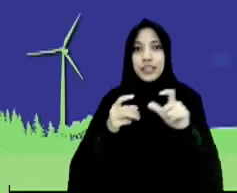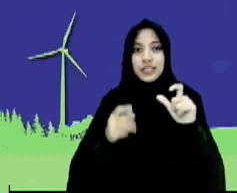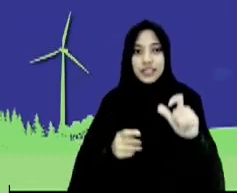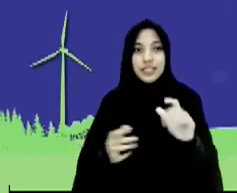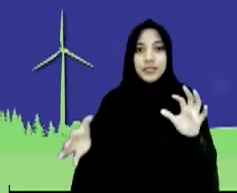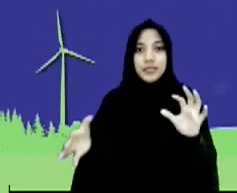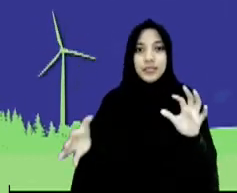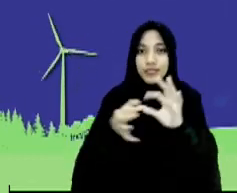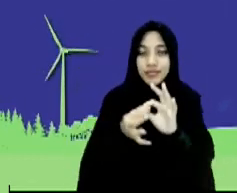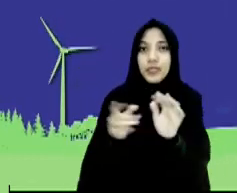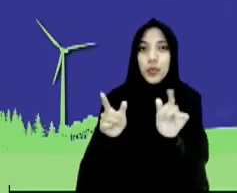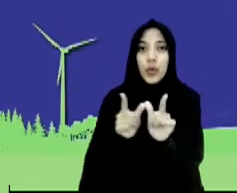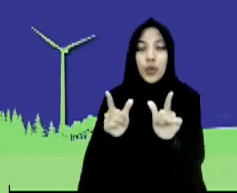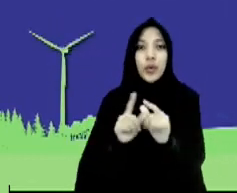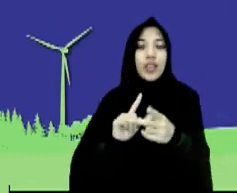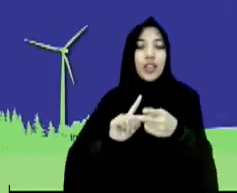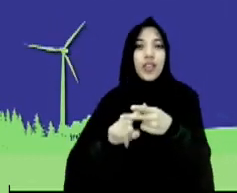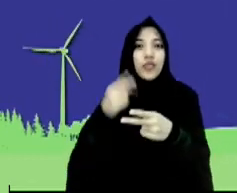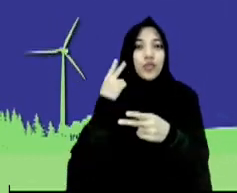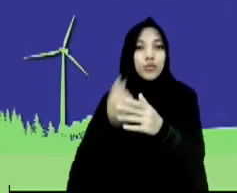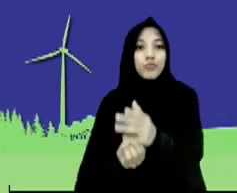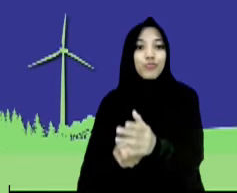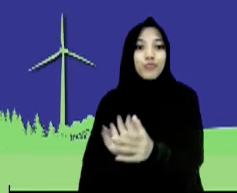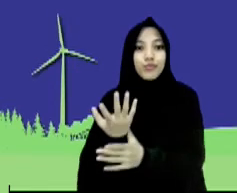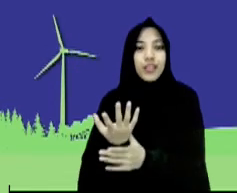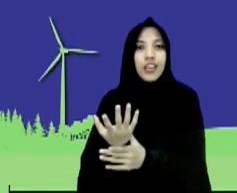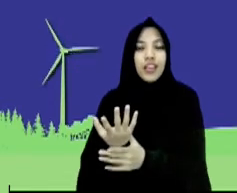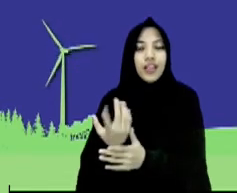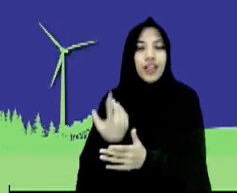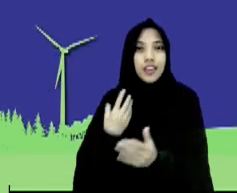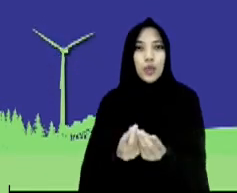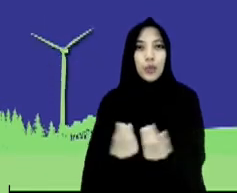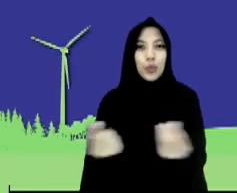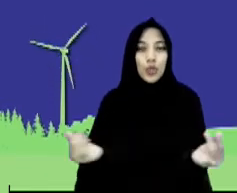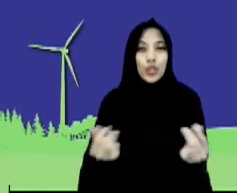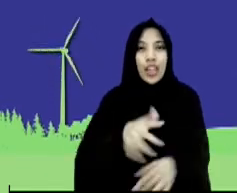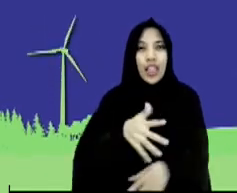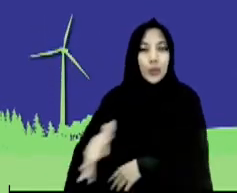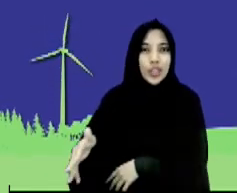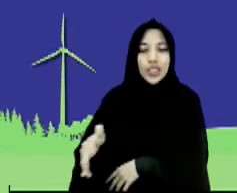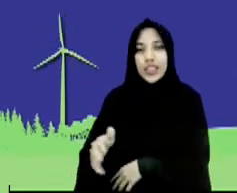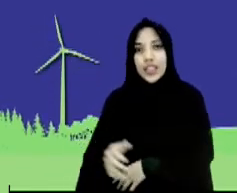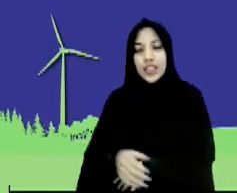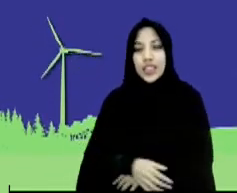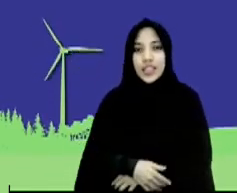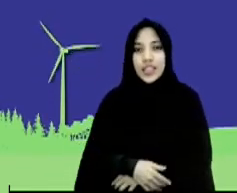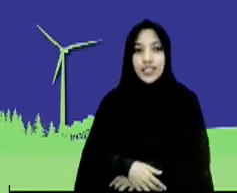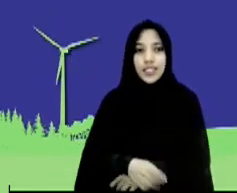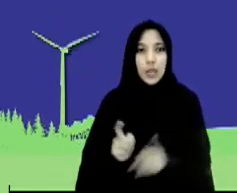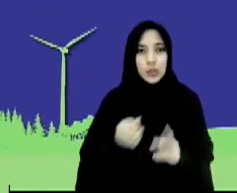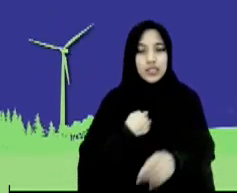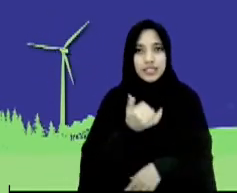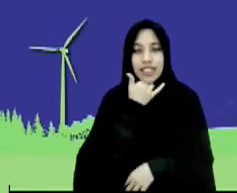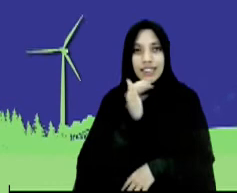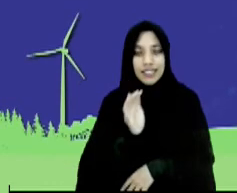Eh untuk mengembangkan rumput laut dan kopi secara sustainable Kalau tidak salah mungkin